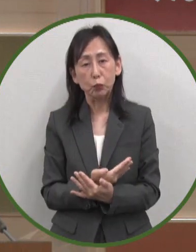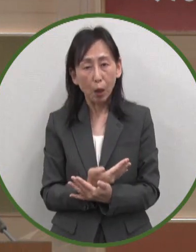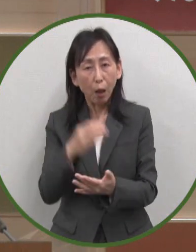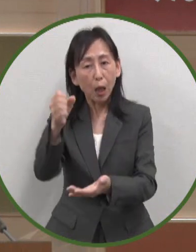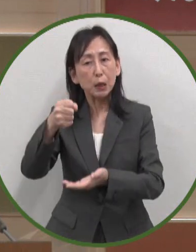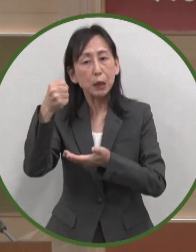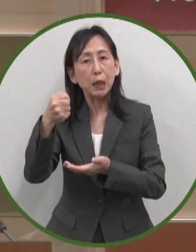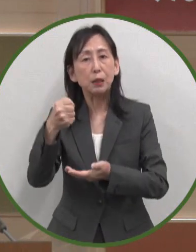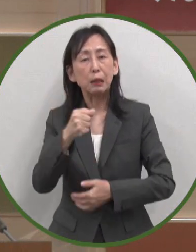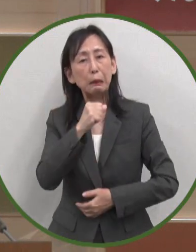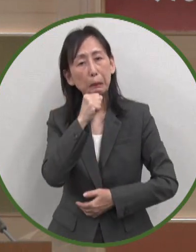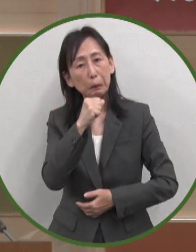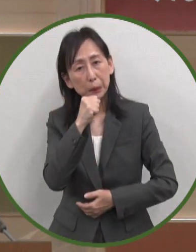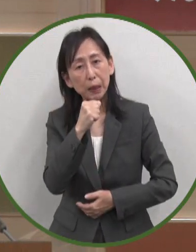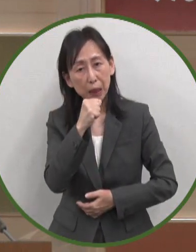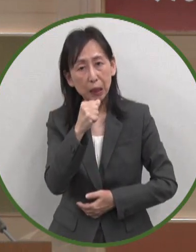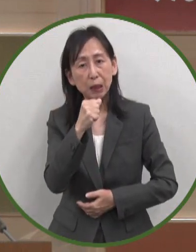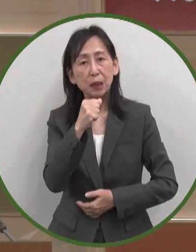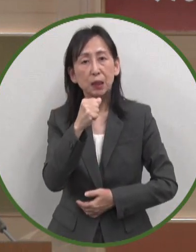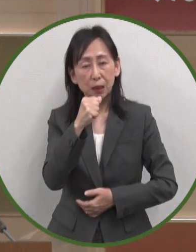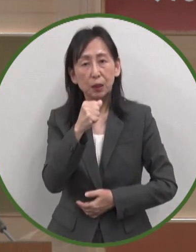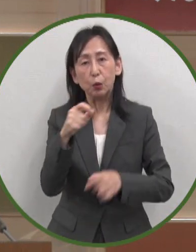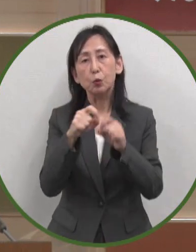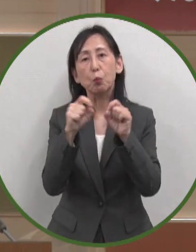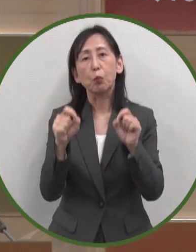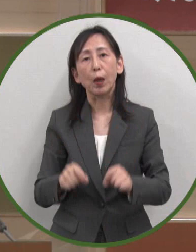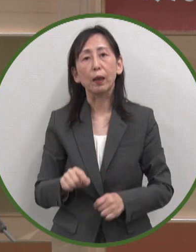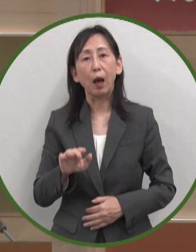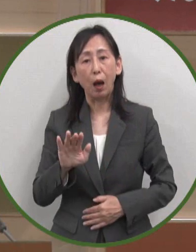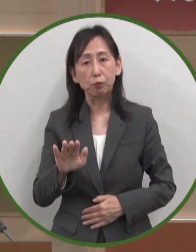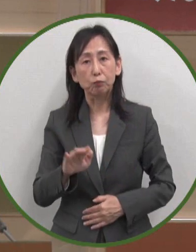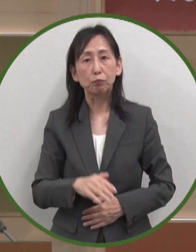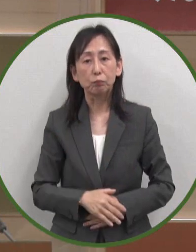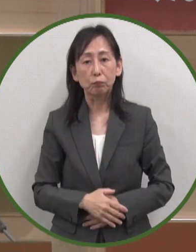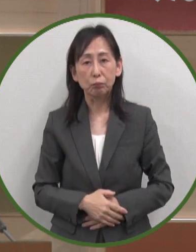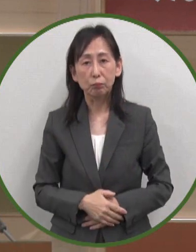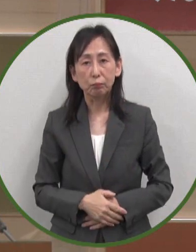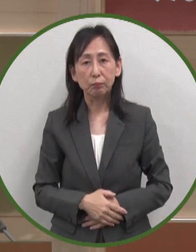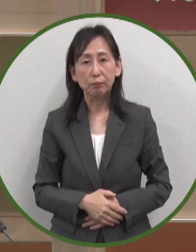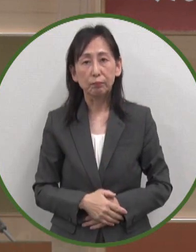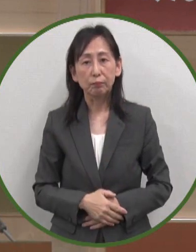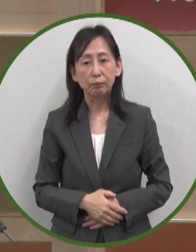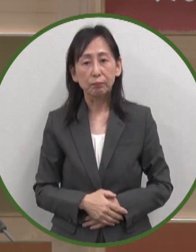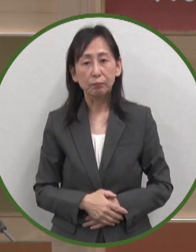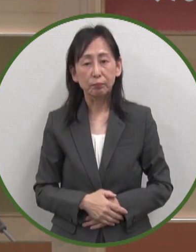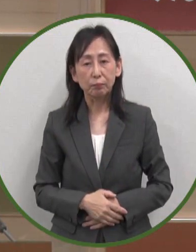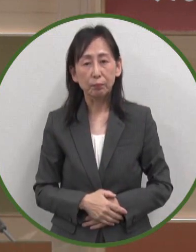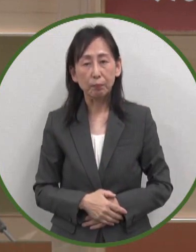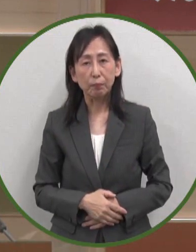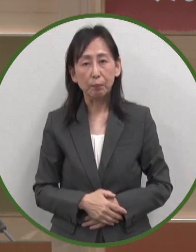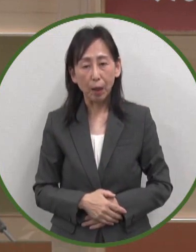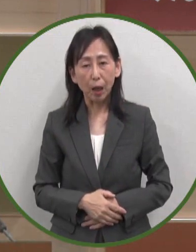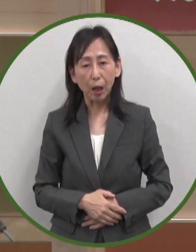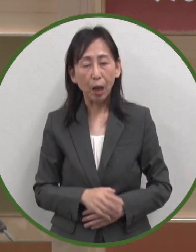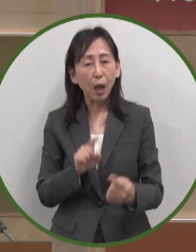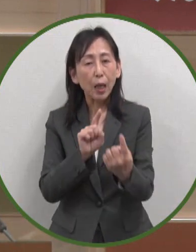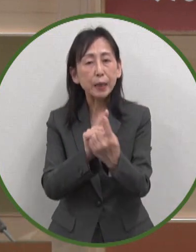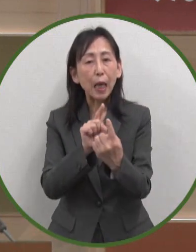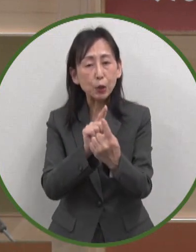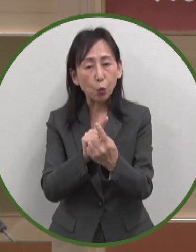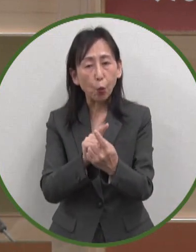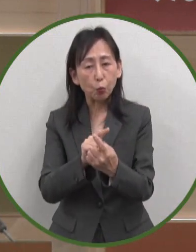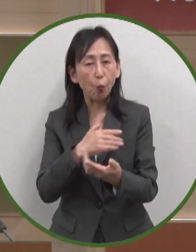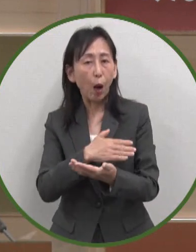源的に非常に厳しいということがあります。まあ、どれぐらいやるかっていうその対象範囲なんかももち